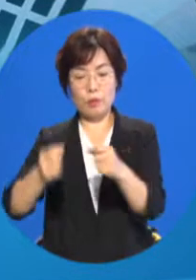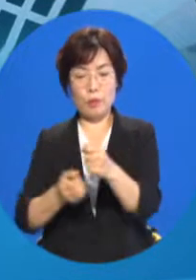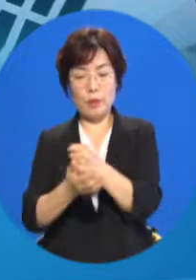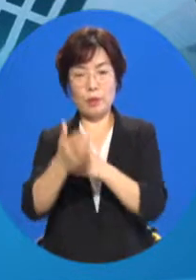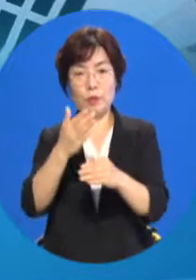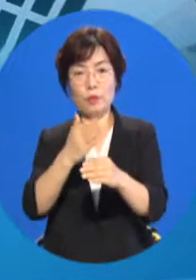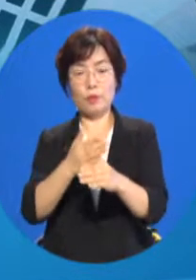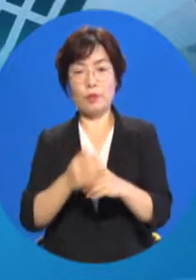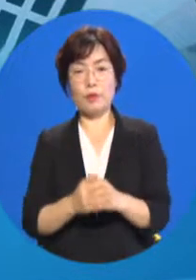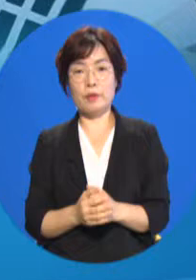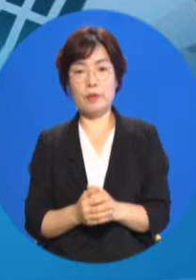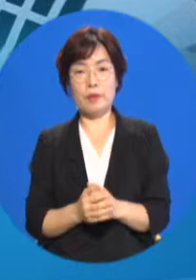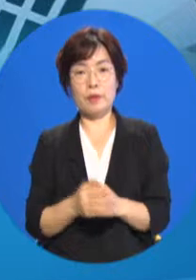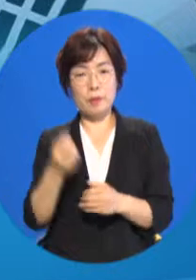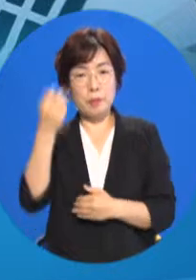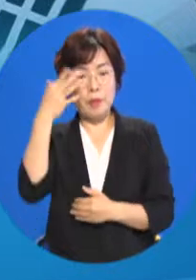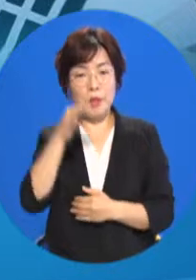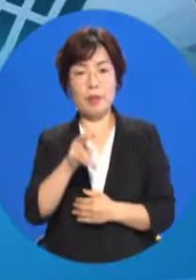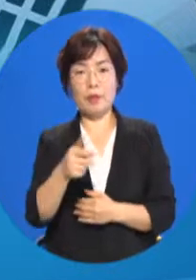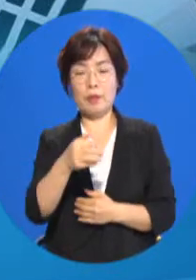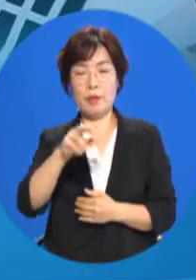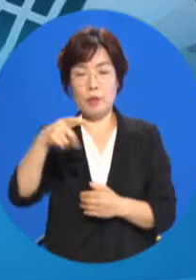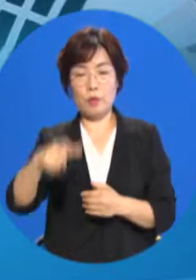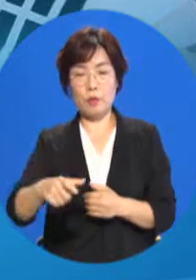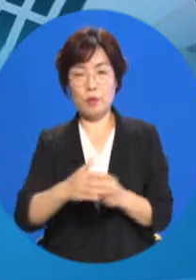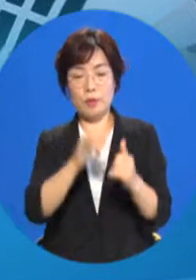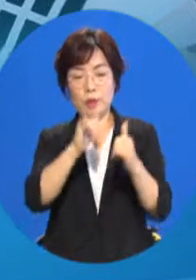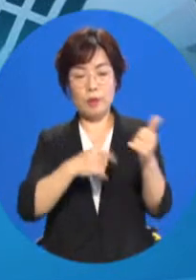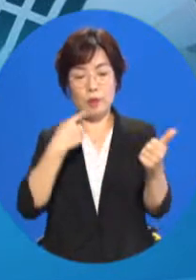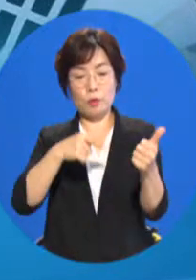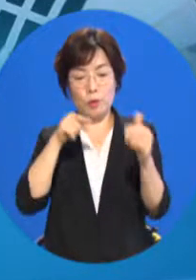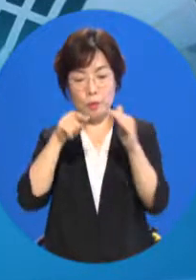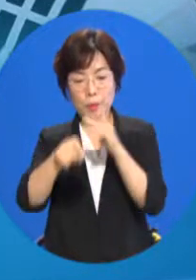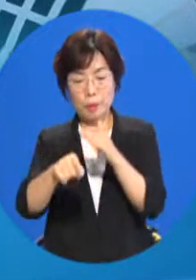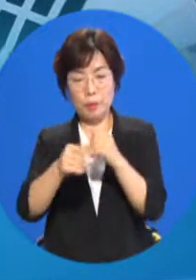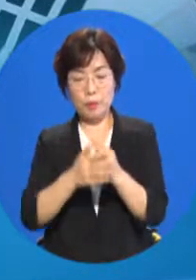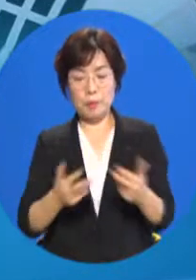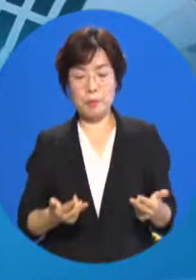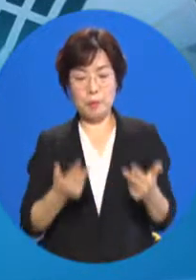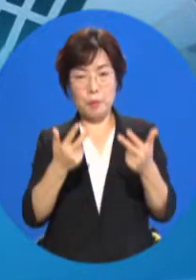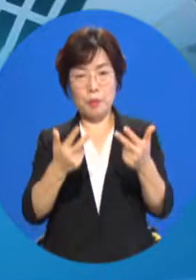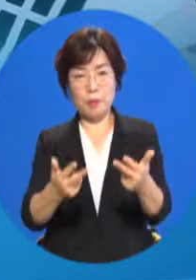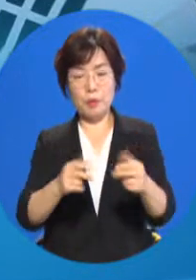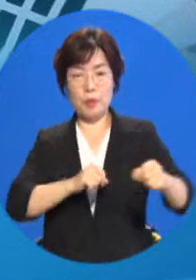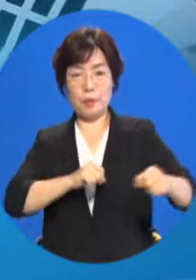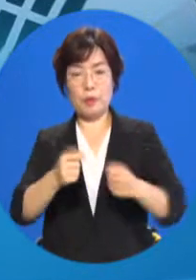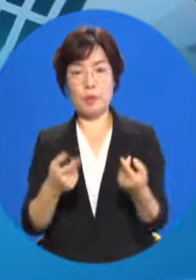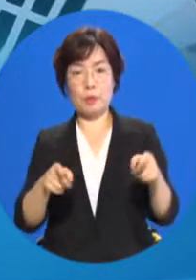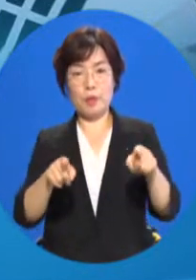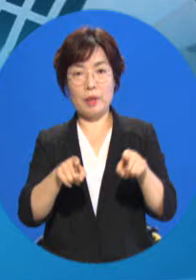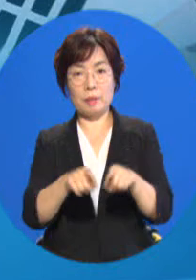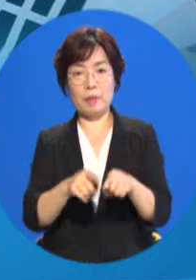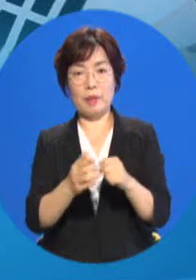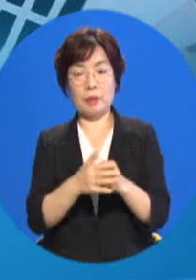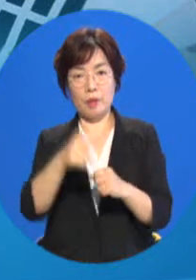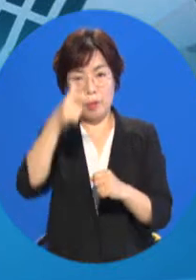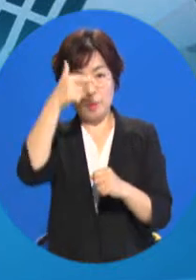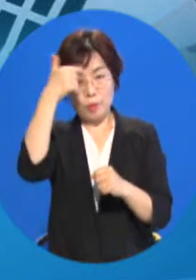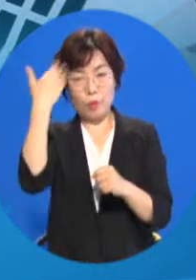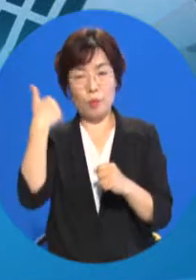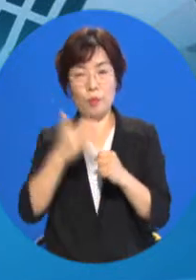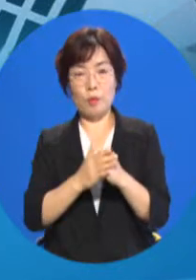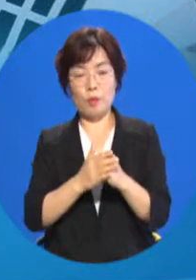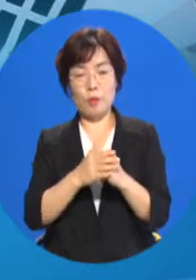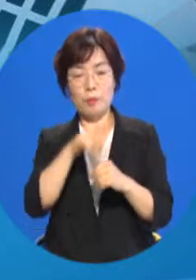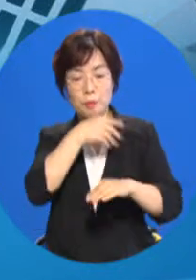확산되고 있습니다. 잊혀진 연해주의 우리 역사 교육 탐방과 함께 현장 봉사활동도 함께 이어져 고려인 동포들에게도